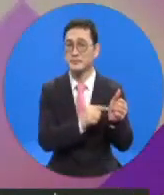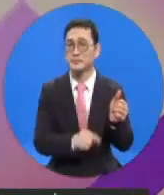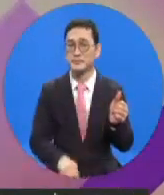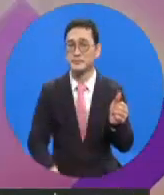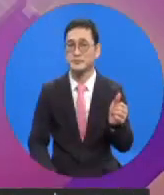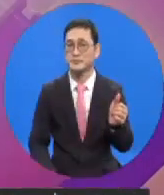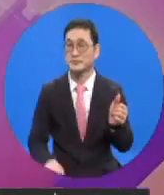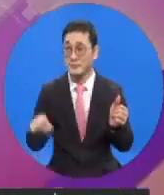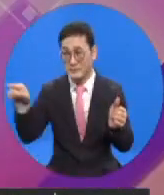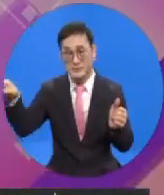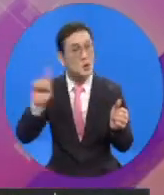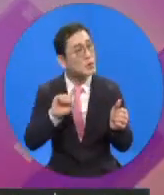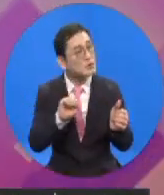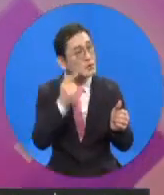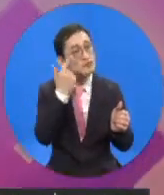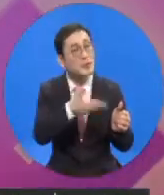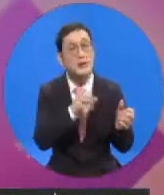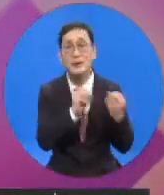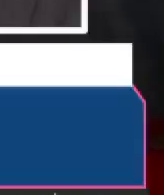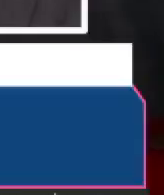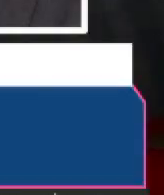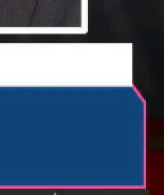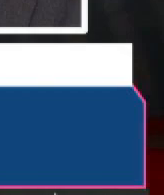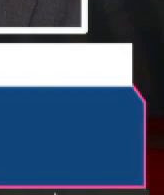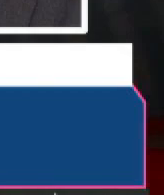저희들이 자문을 해봤습니다. 직접 들어보시죠.